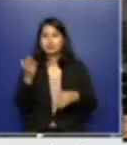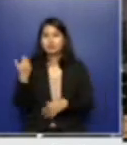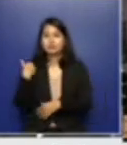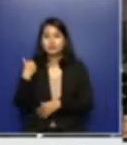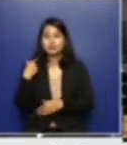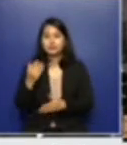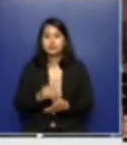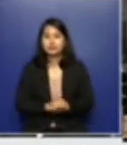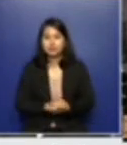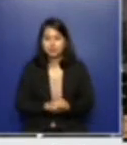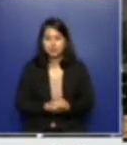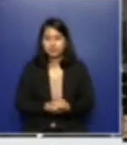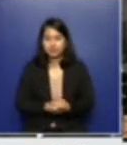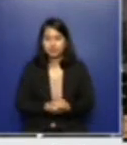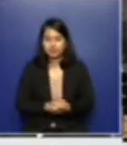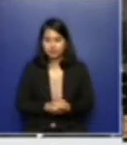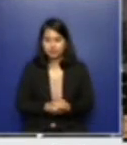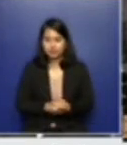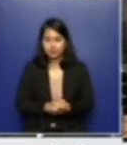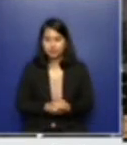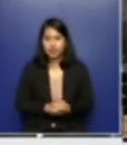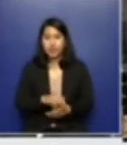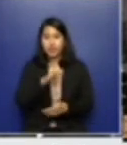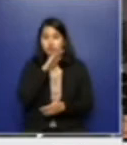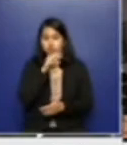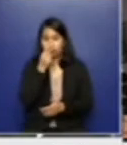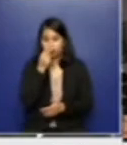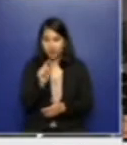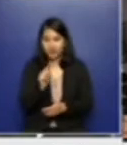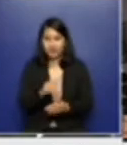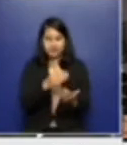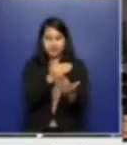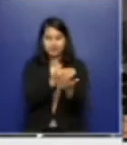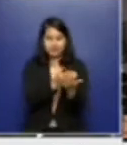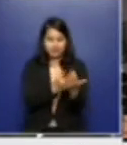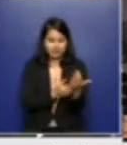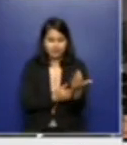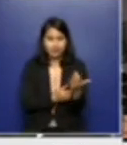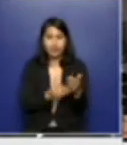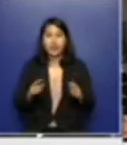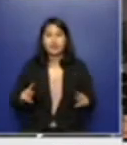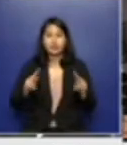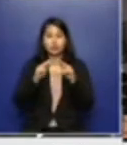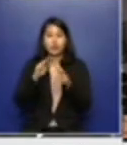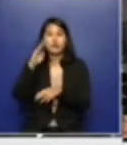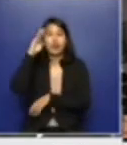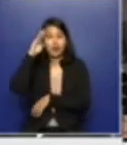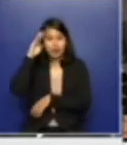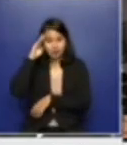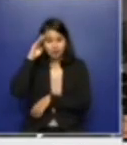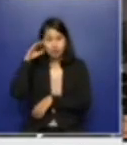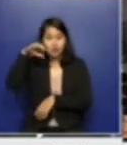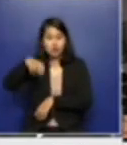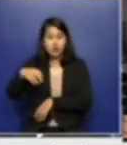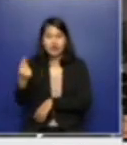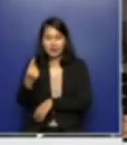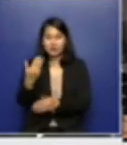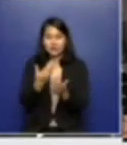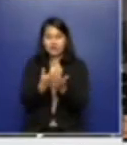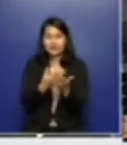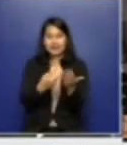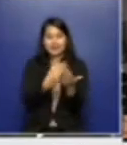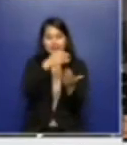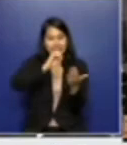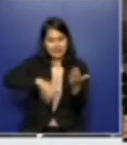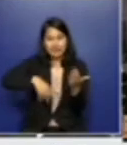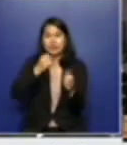ในการบำรุงรักษาในอนาคตนะคะถ้าเราดูในรายการของกระทรวงกลาโหมกระทรวงเดียวก็สามารถตัดได้หลายรายการแล้วค่ะ